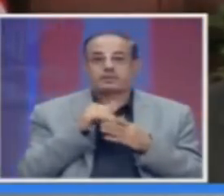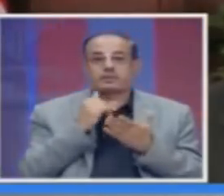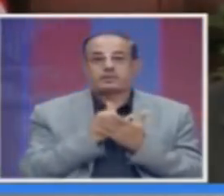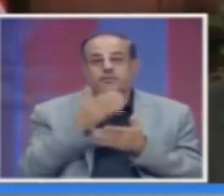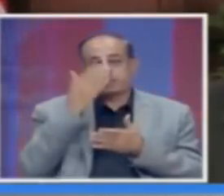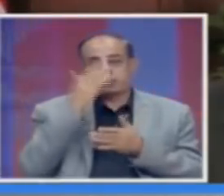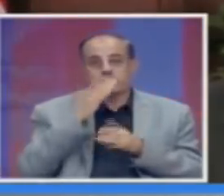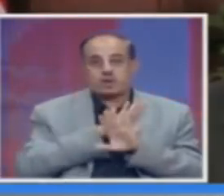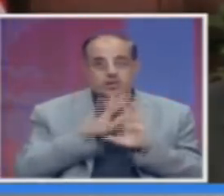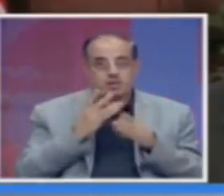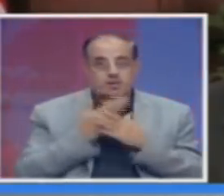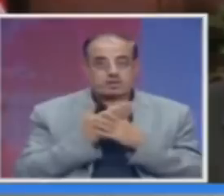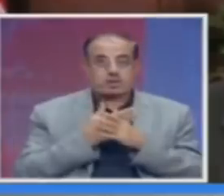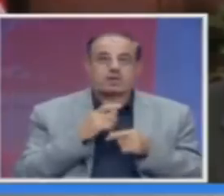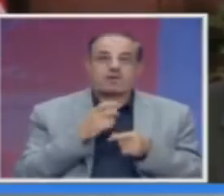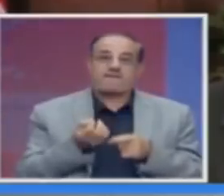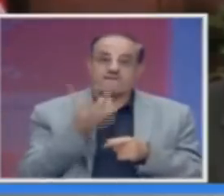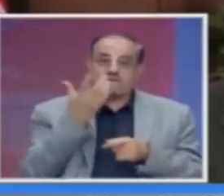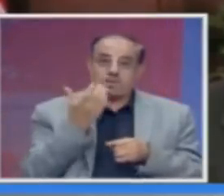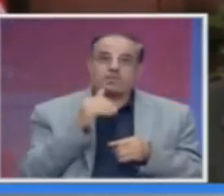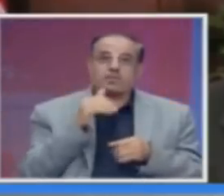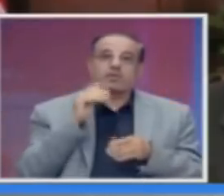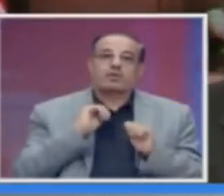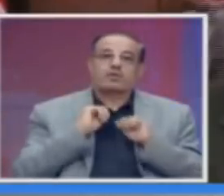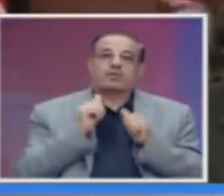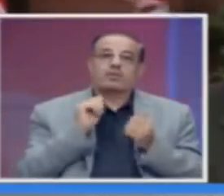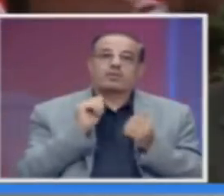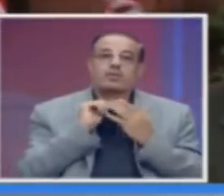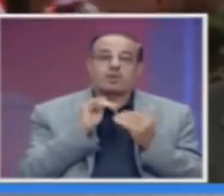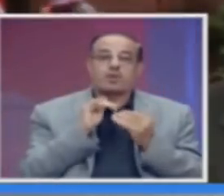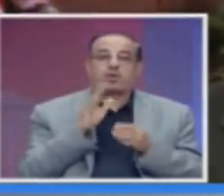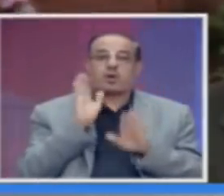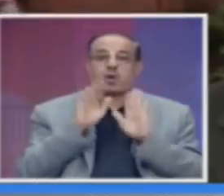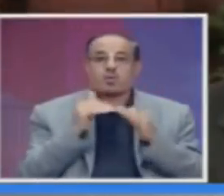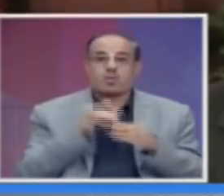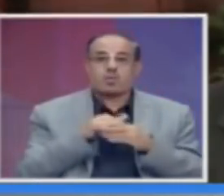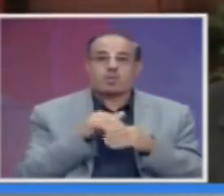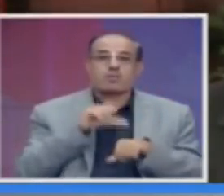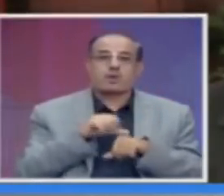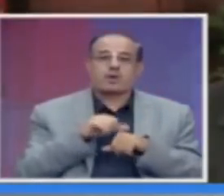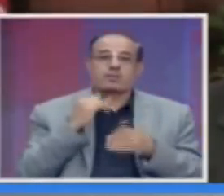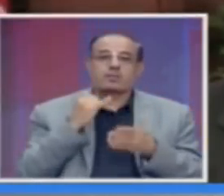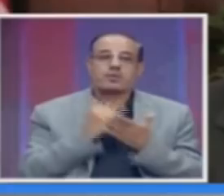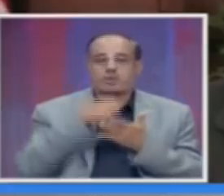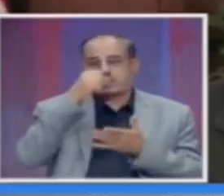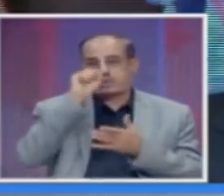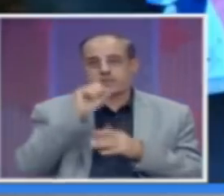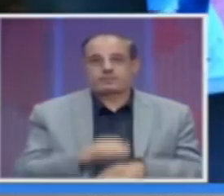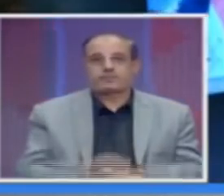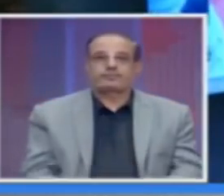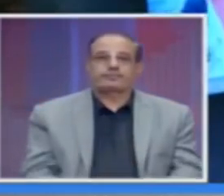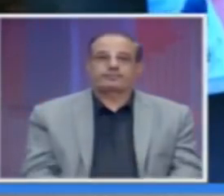للانتخابات مشكوره على اساس ان هي بتدي فرصه اكبر لوصول هذه الاصوات الى مقر البعثات الدبلوماسيه في